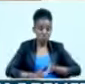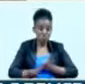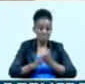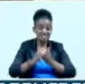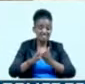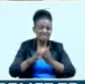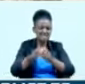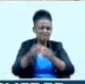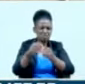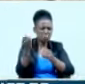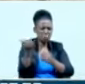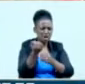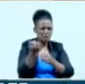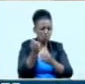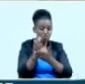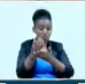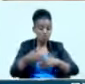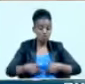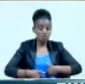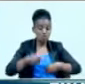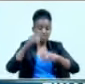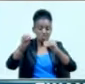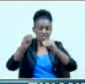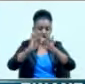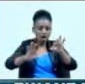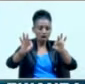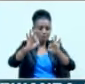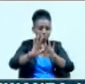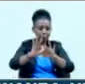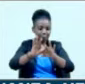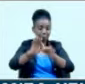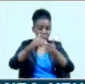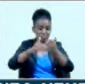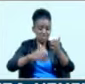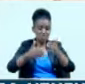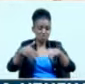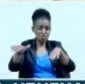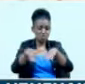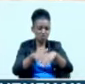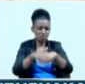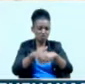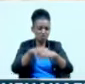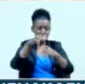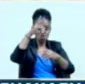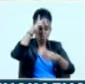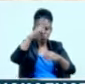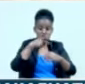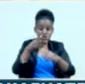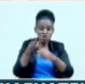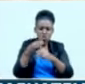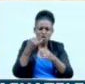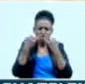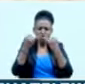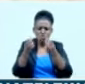urugendo ruracyari rurerure. Basanga n'urubyiruko rwajya rwigishwa akamaro kabyo mbere yo gushinga ingo. Umubyeyi umubwira uburyo